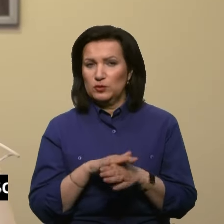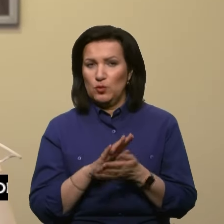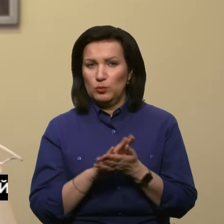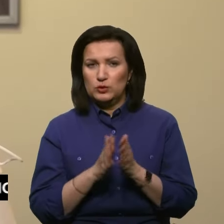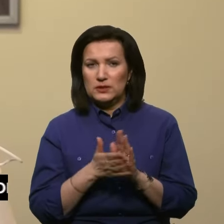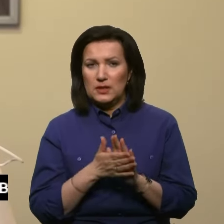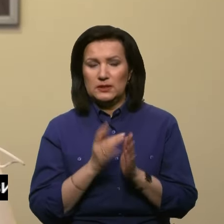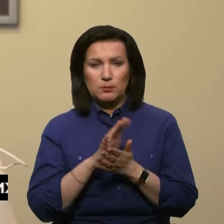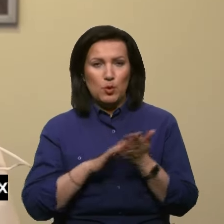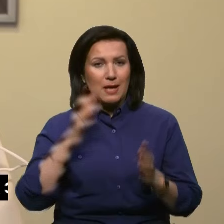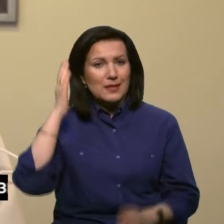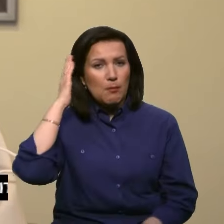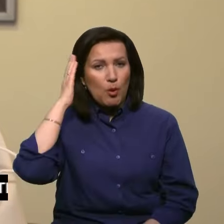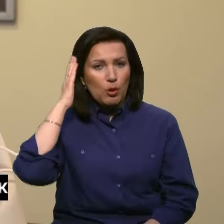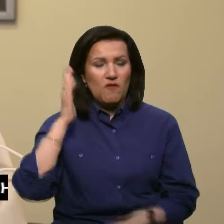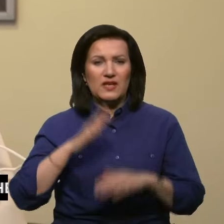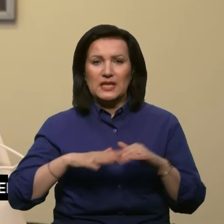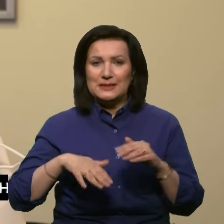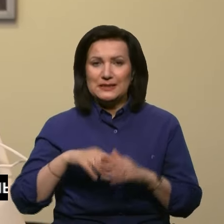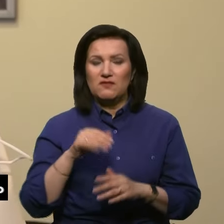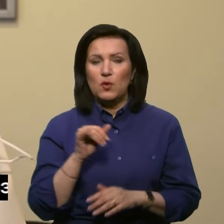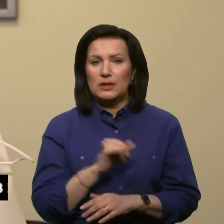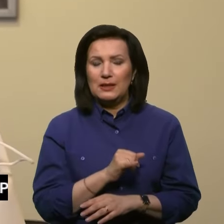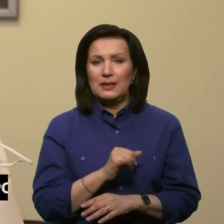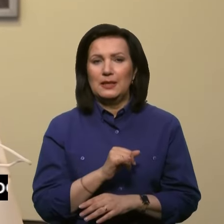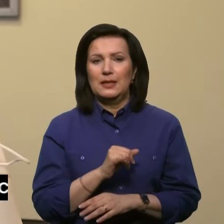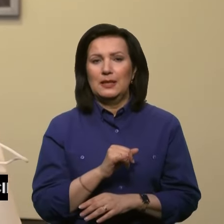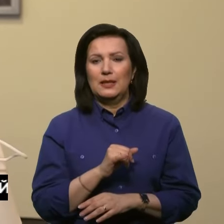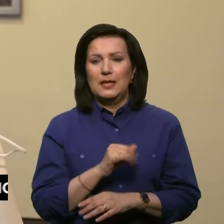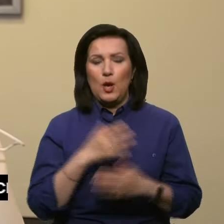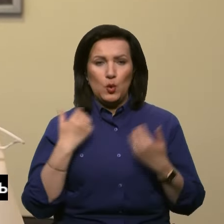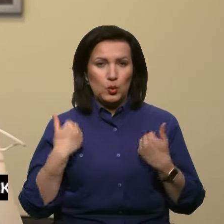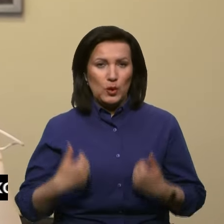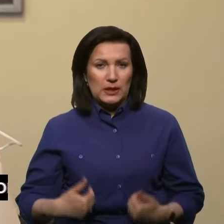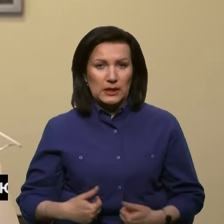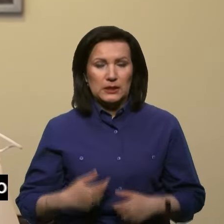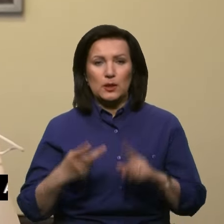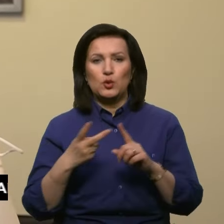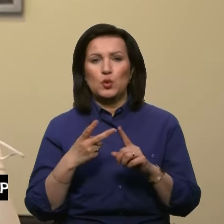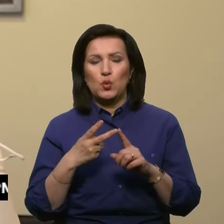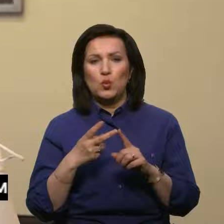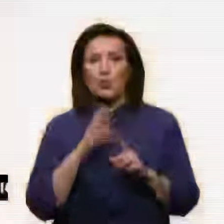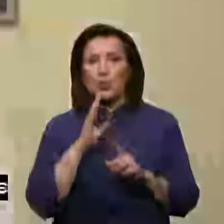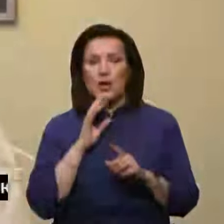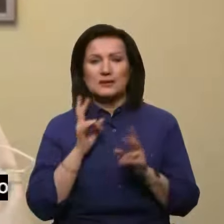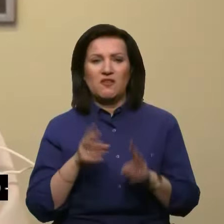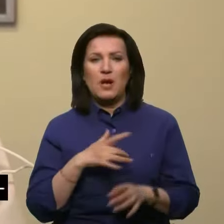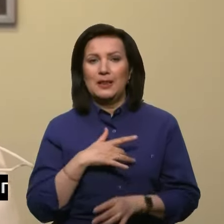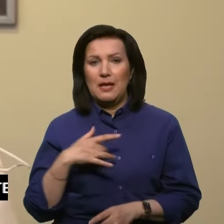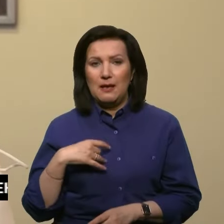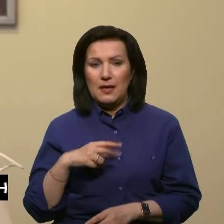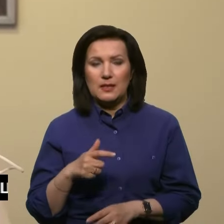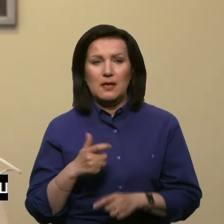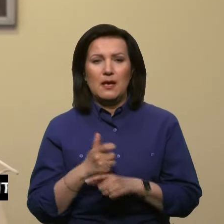з пораненням голови, кінцівок і грудної клітини. Друга з травмою легень. Одна важка